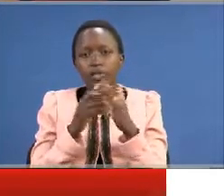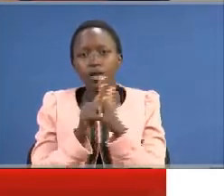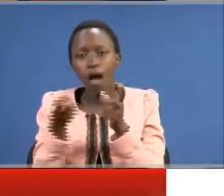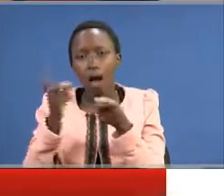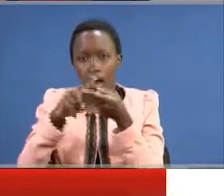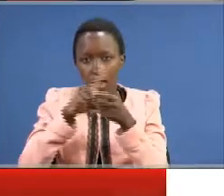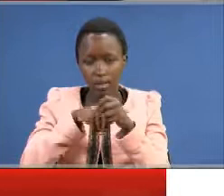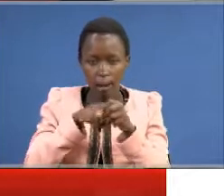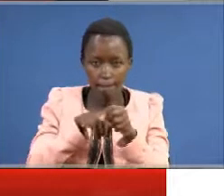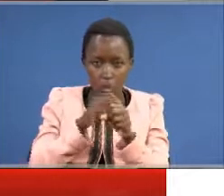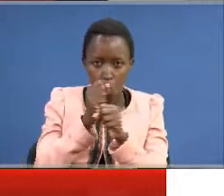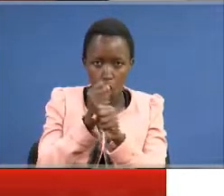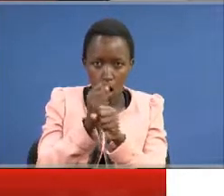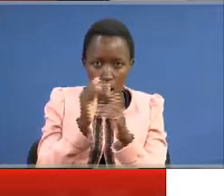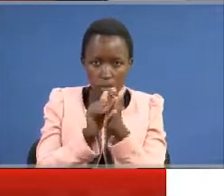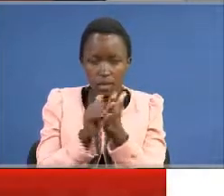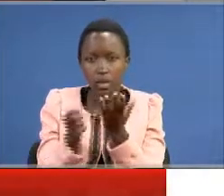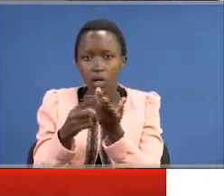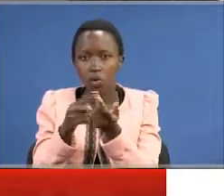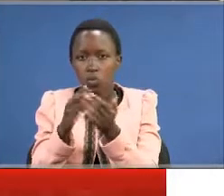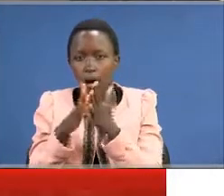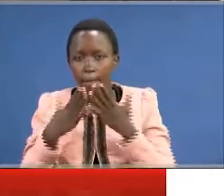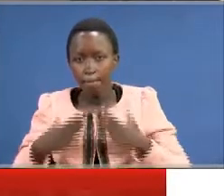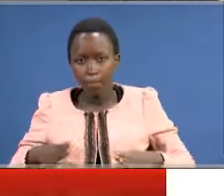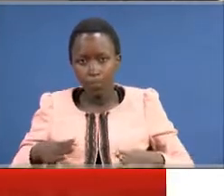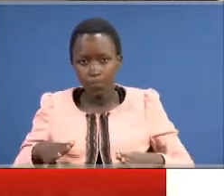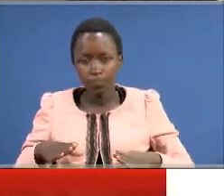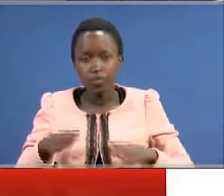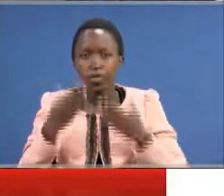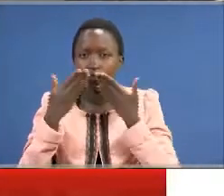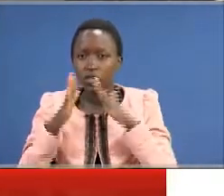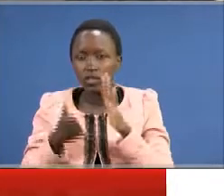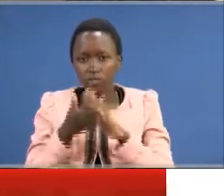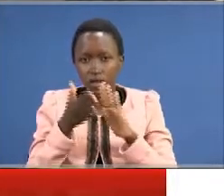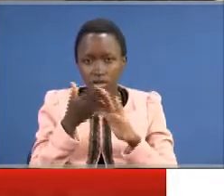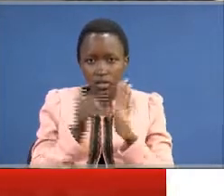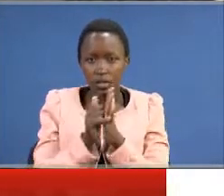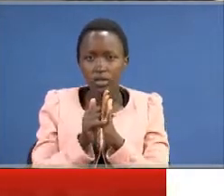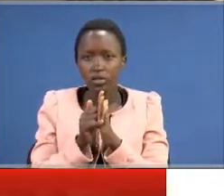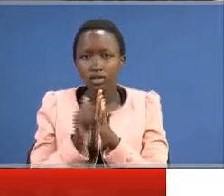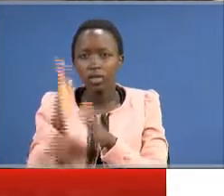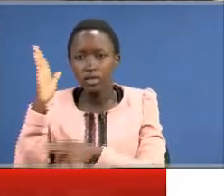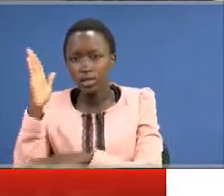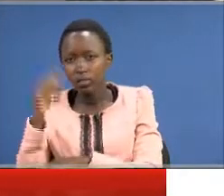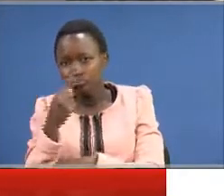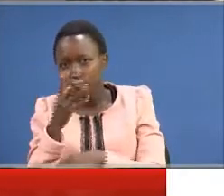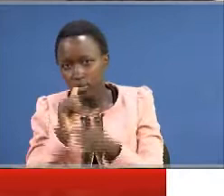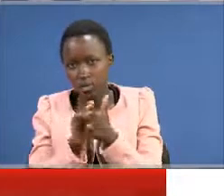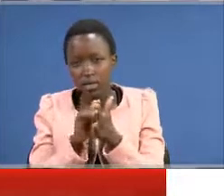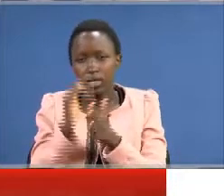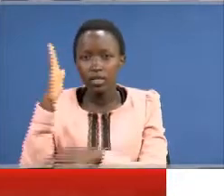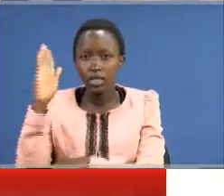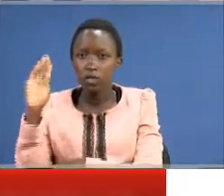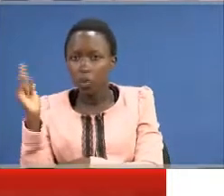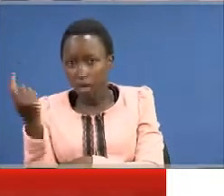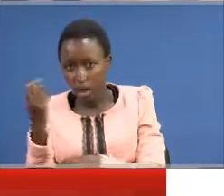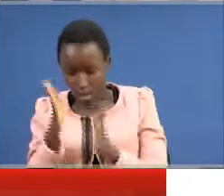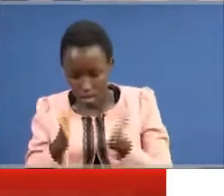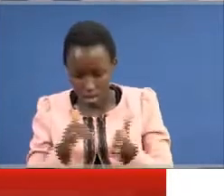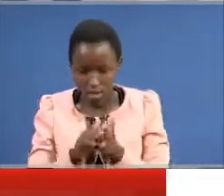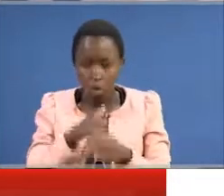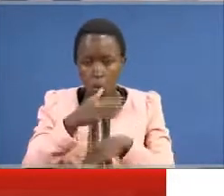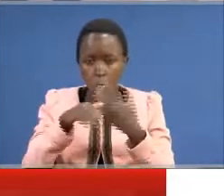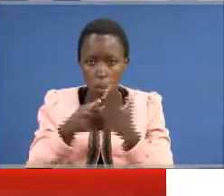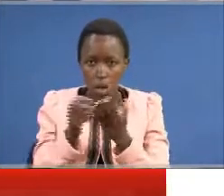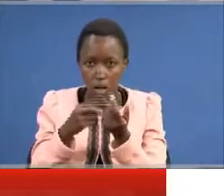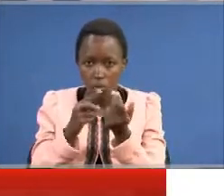kuongeza muda wa kufanya kazi kwa wanaohesabu watu ili kukamilisha zoezi hilo upesi, vyombo vya usalama vimeshikilia kwa usalama wa Kenya na wale wanaoendesha zoezi